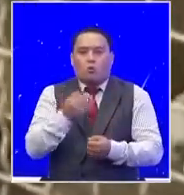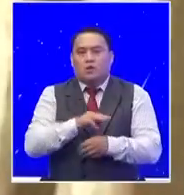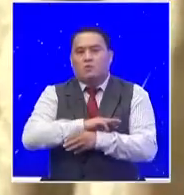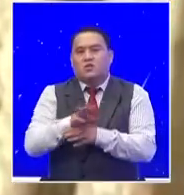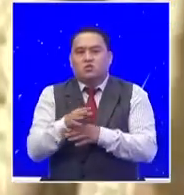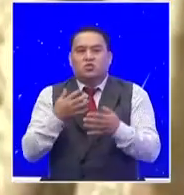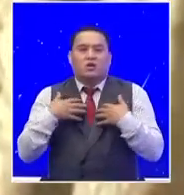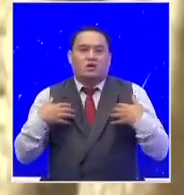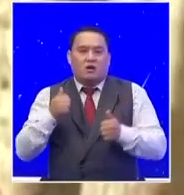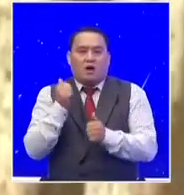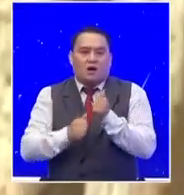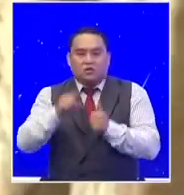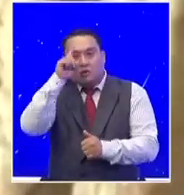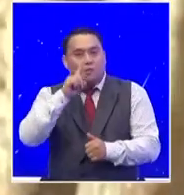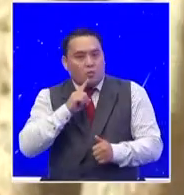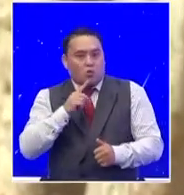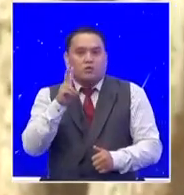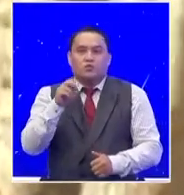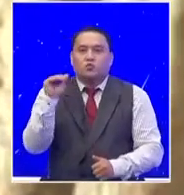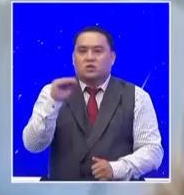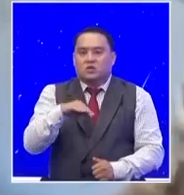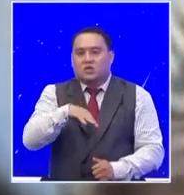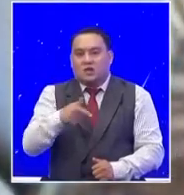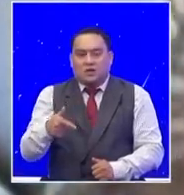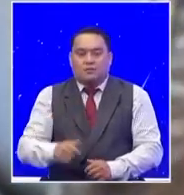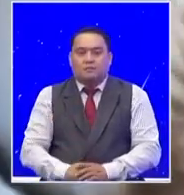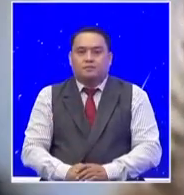содержание животных ежемесячно уходит более 200 тысяч тенге.